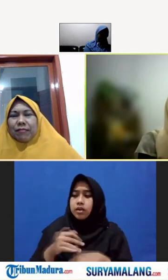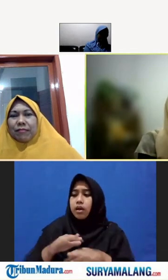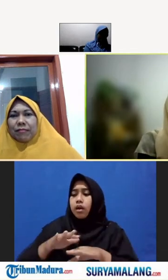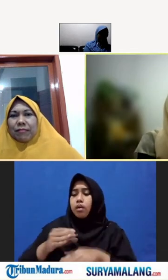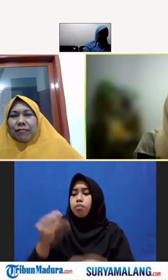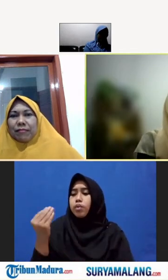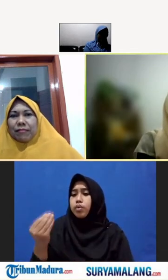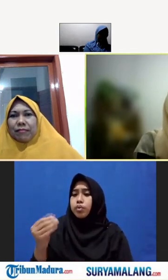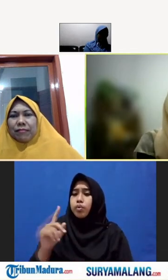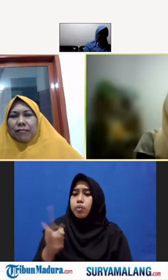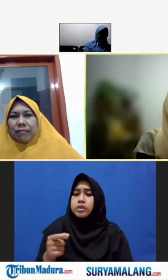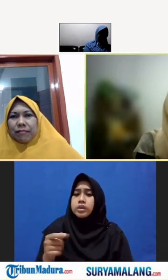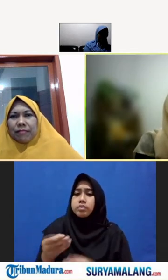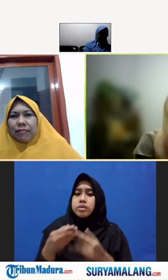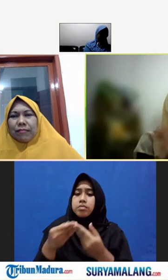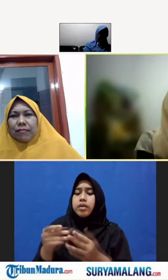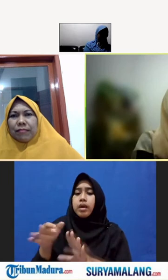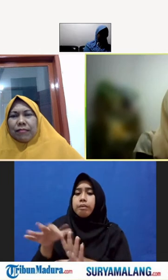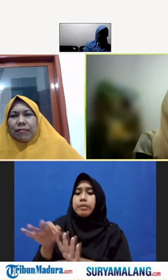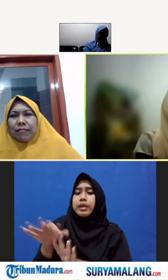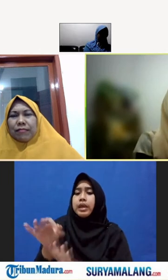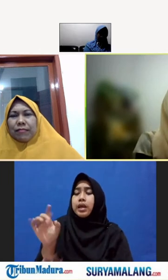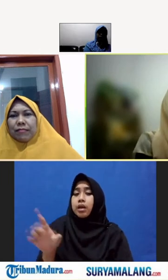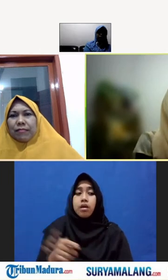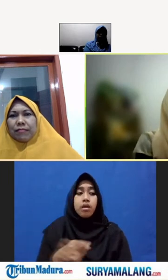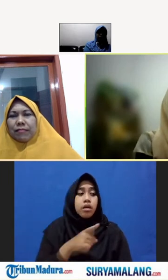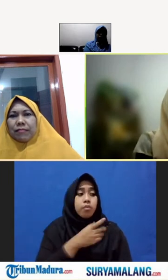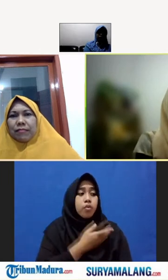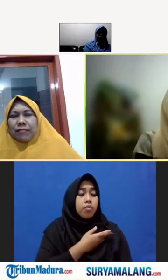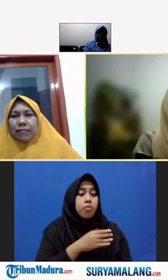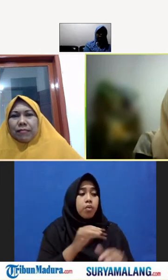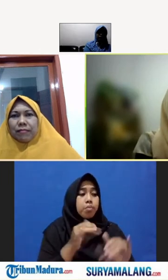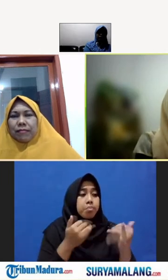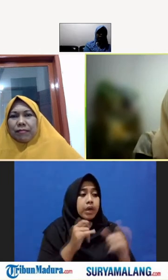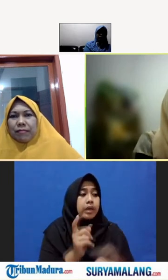pilihan. Kamu mau mainnya yang mana?